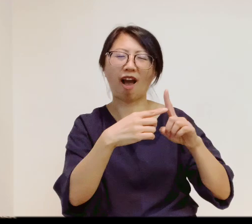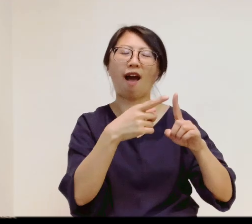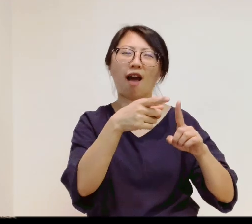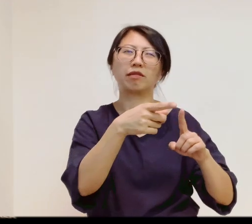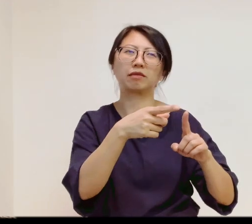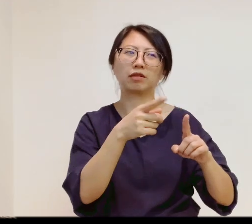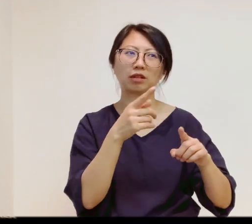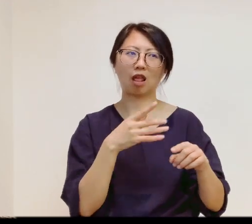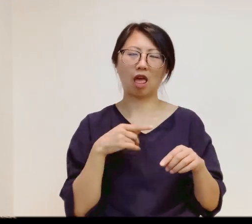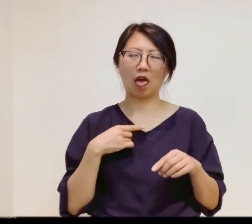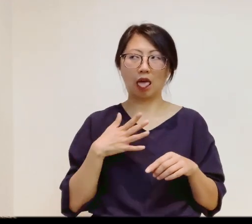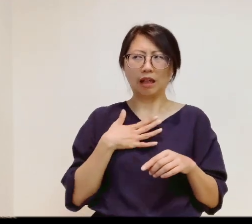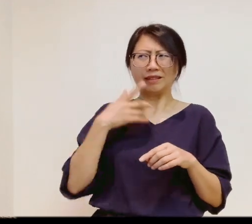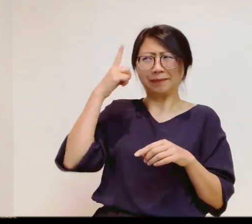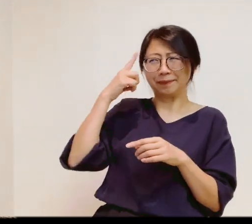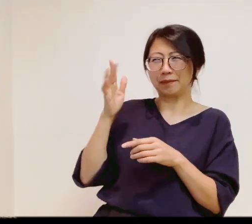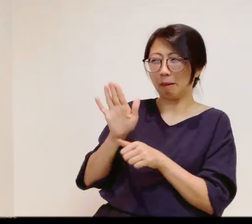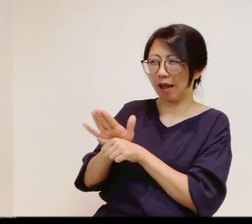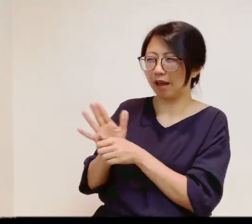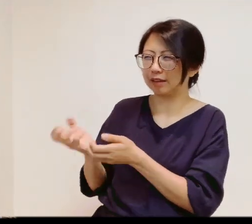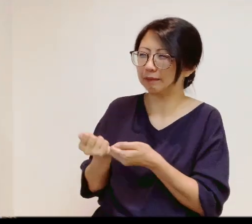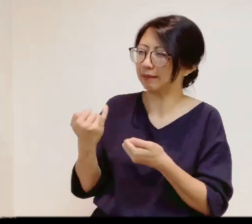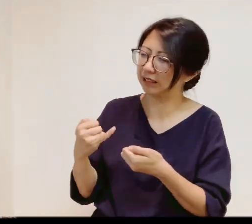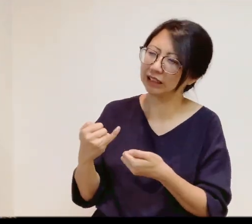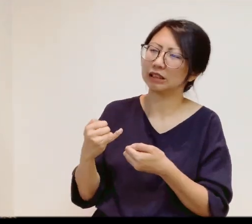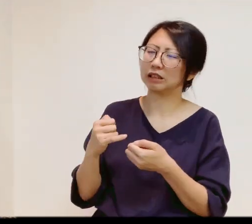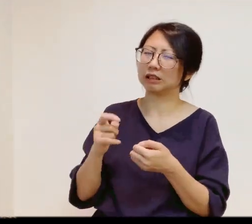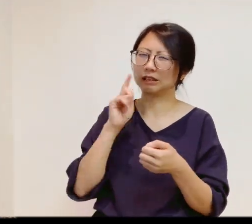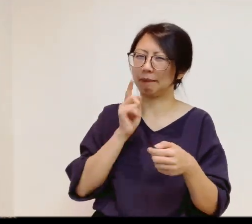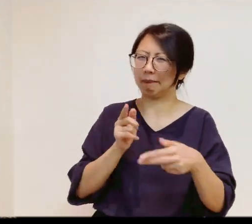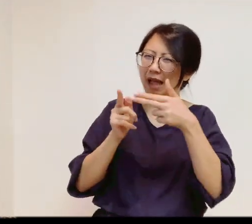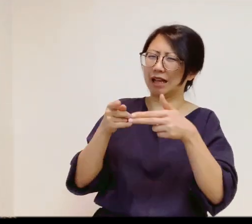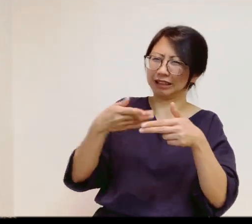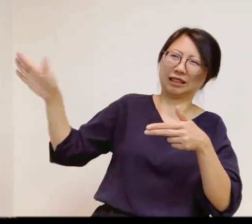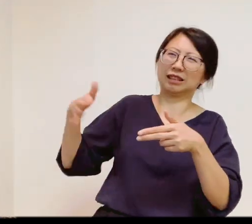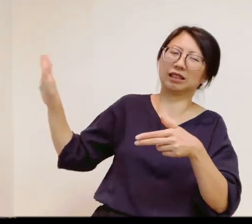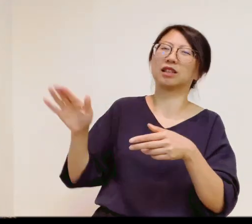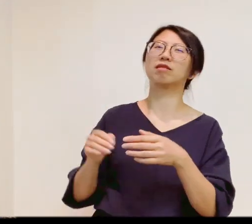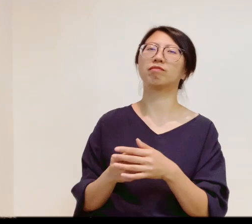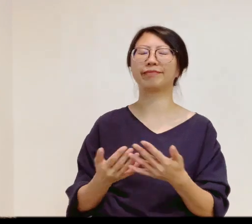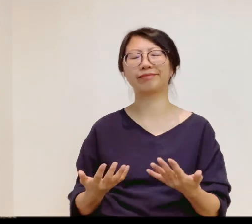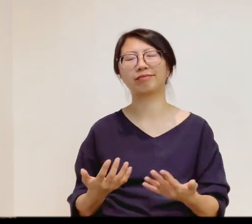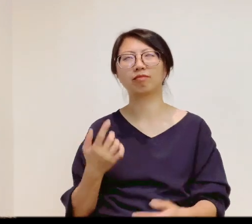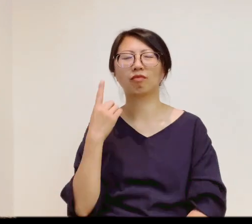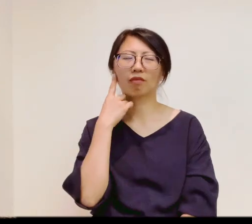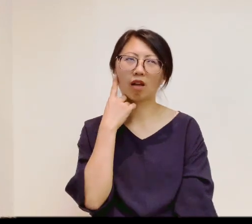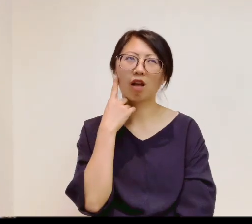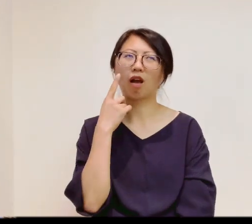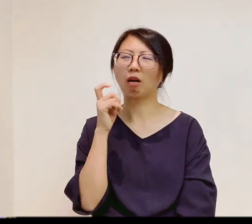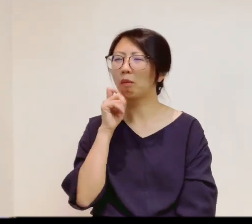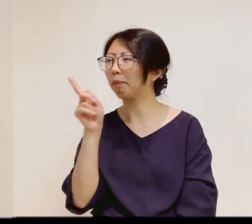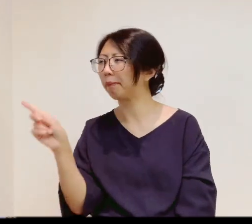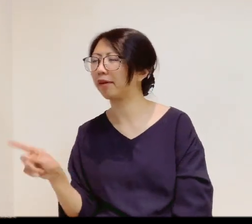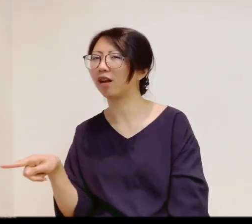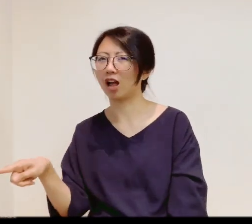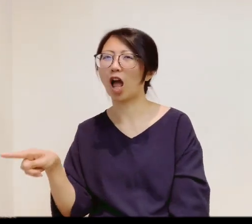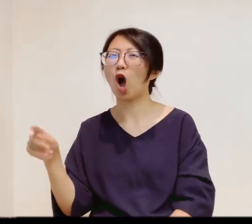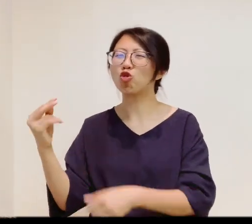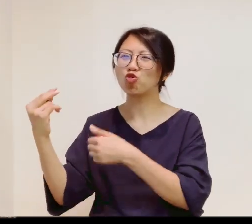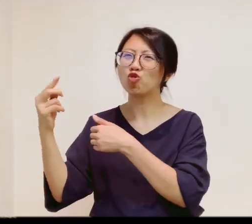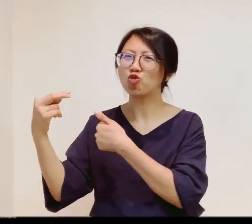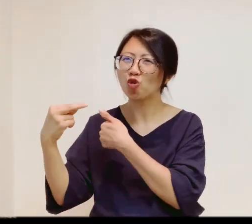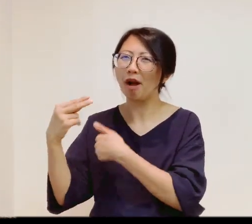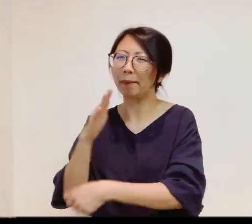啲農民咧其實都好驚接待佢喺波蘭嗰度。咁所以結果佢只能夠點啊，走翻翻去集中營裏邊啊！咁所以就算有人